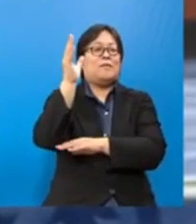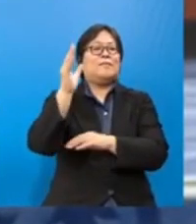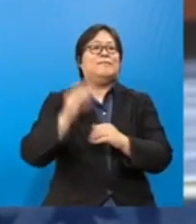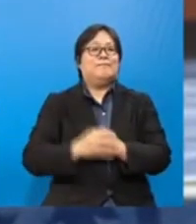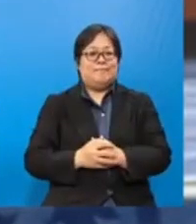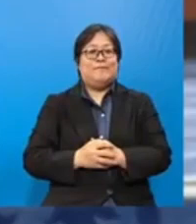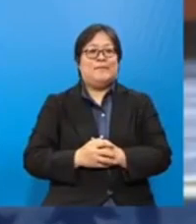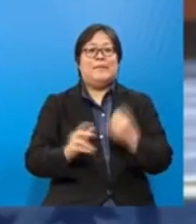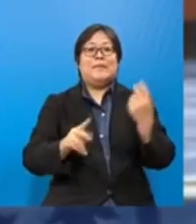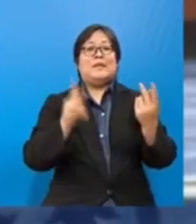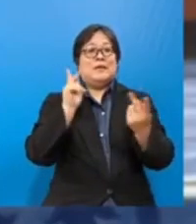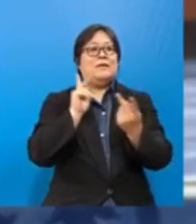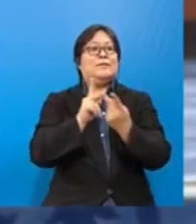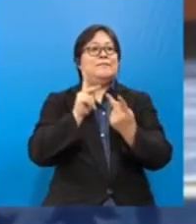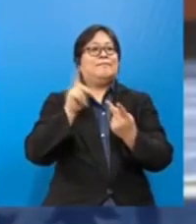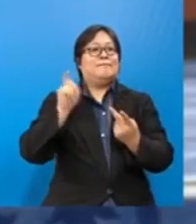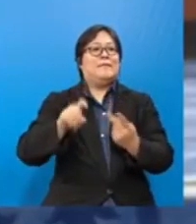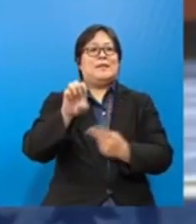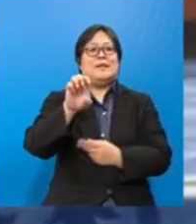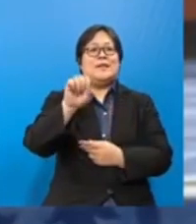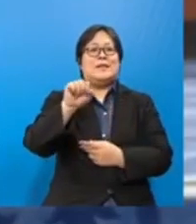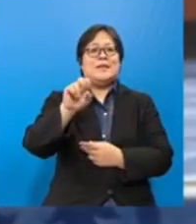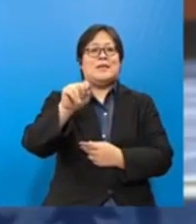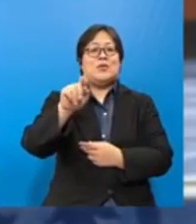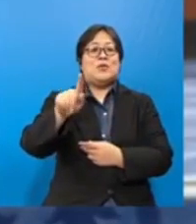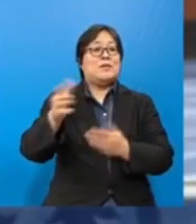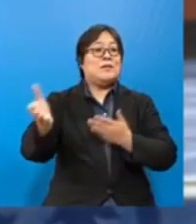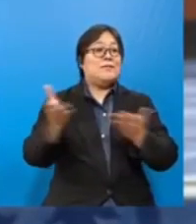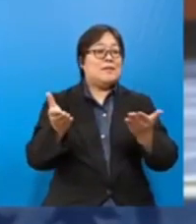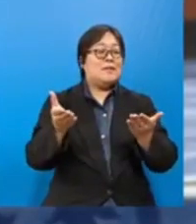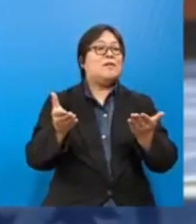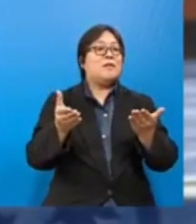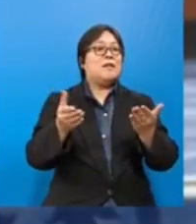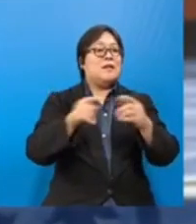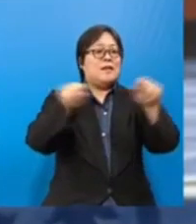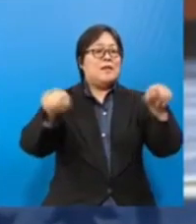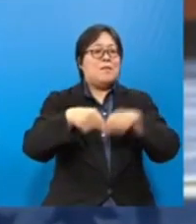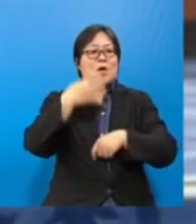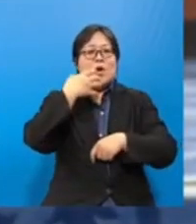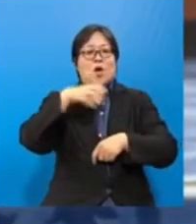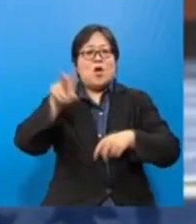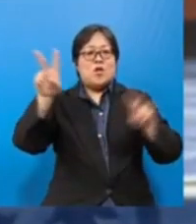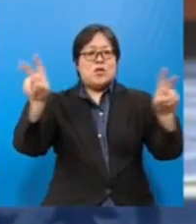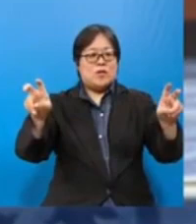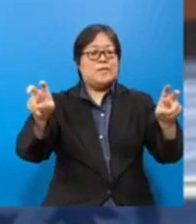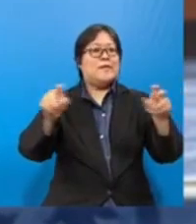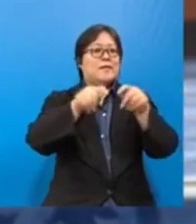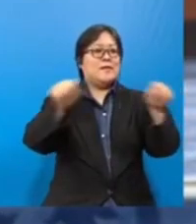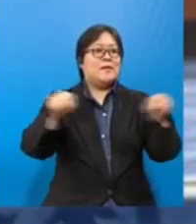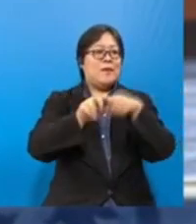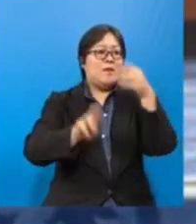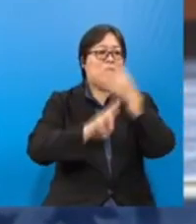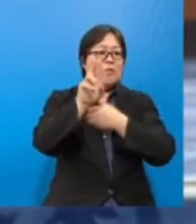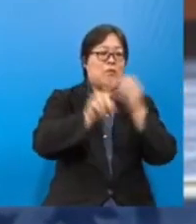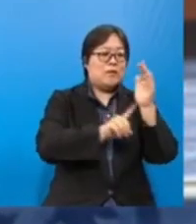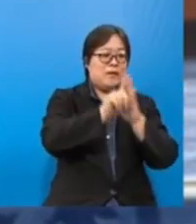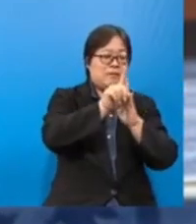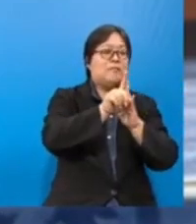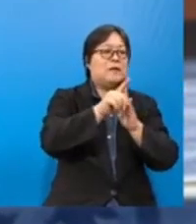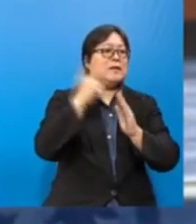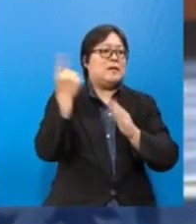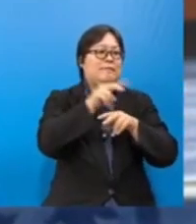adalah kisah Syekh Oleh sebab itu kawasan-kawasan yang berupa hotspot atau berisi ku tinggi terhadap kesalahan ini